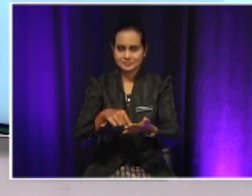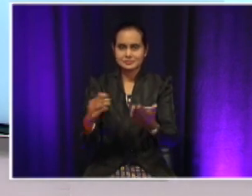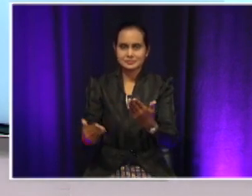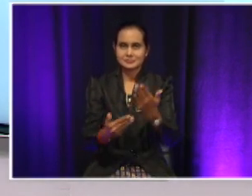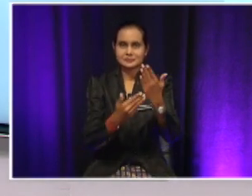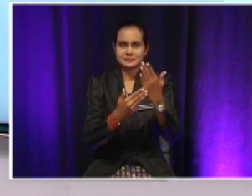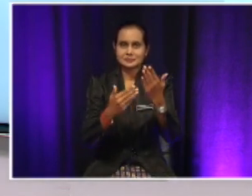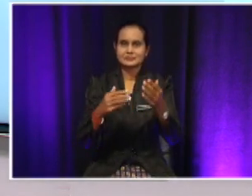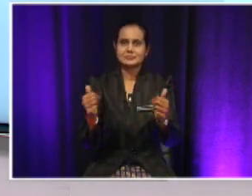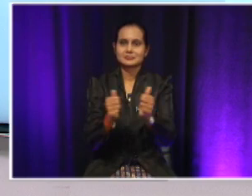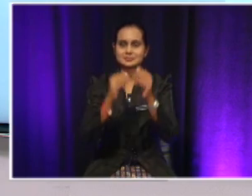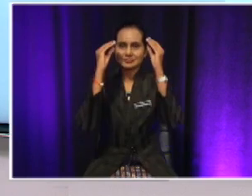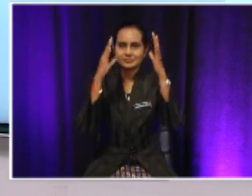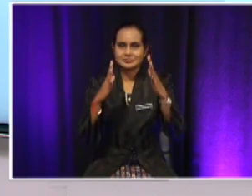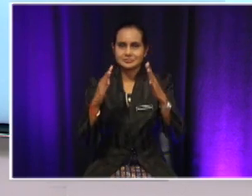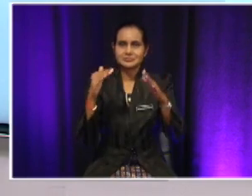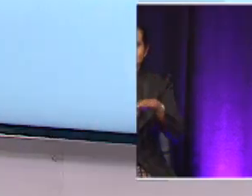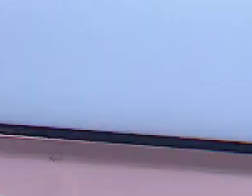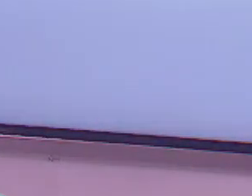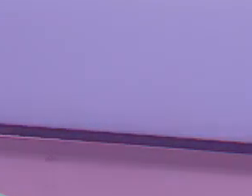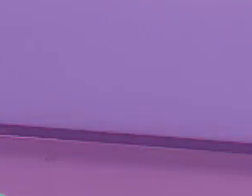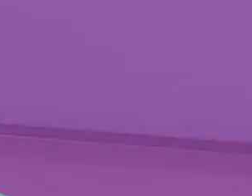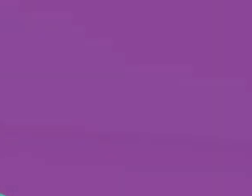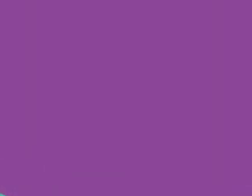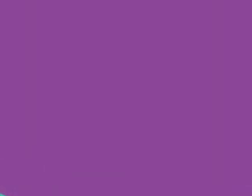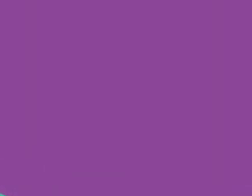kita pada hari ini. Siapa agaknya ya? Cikgu.